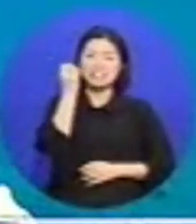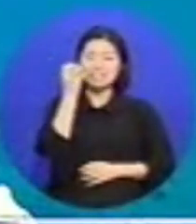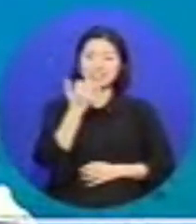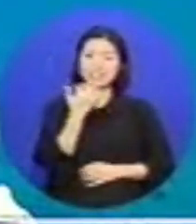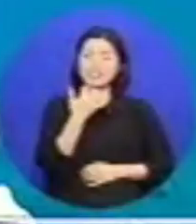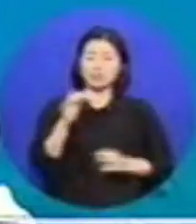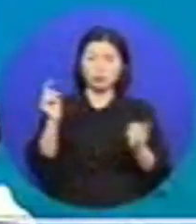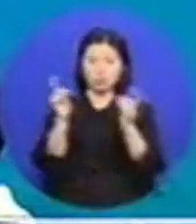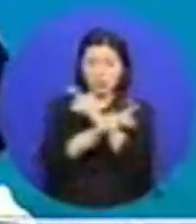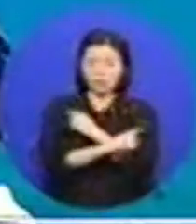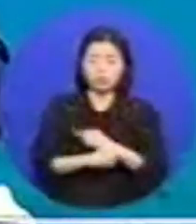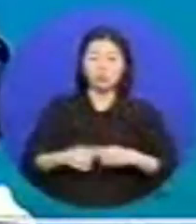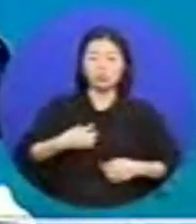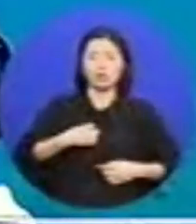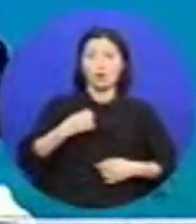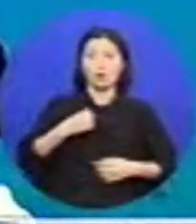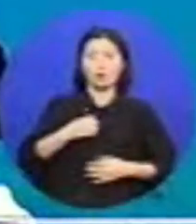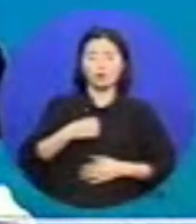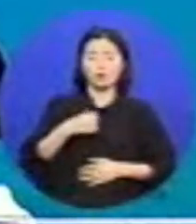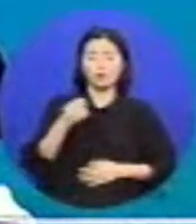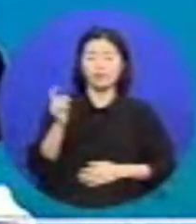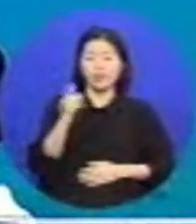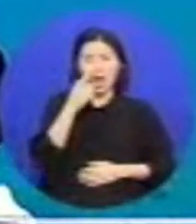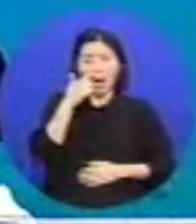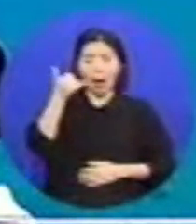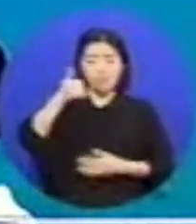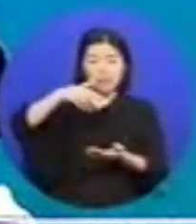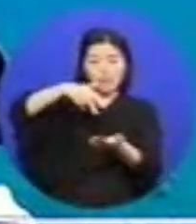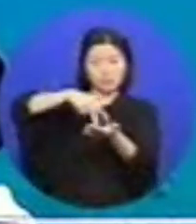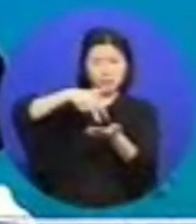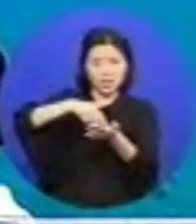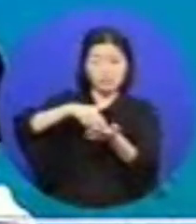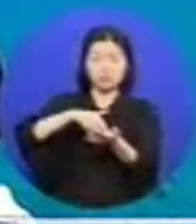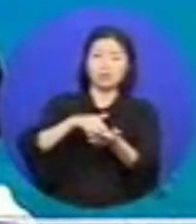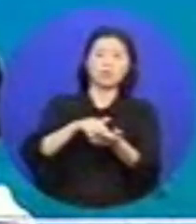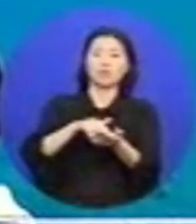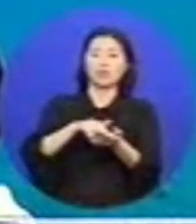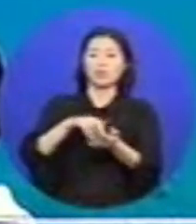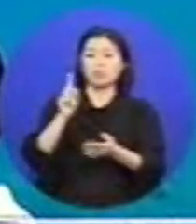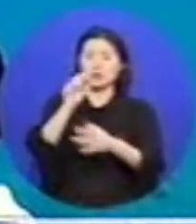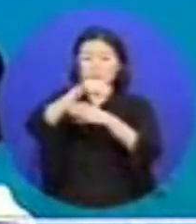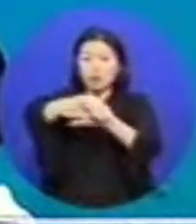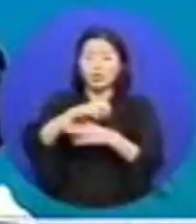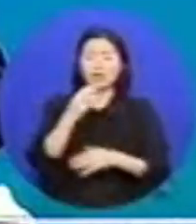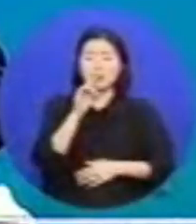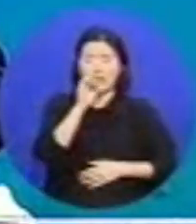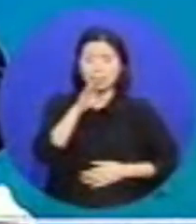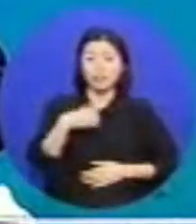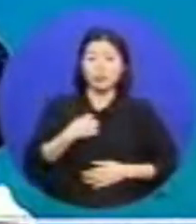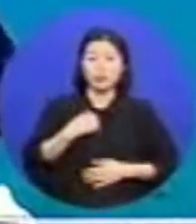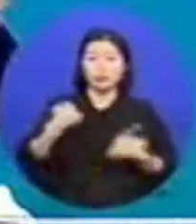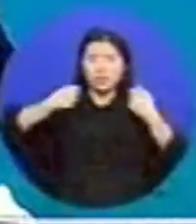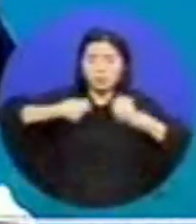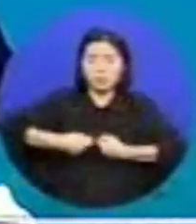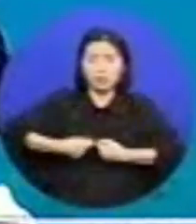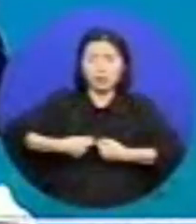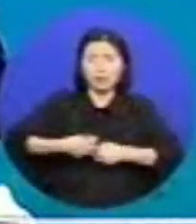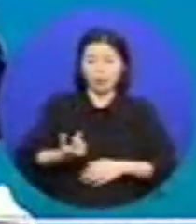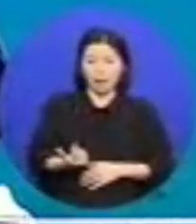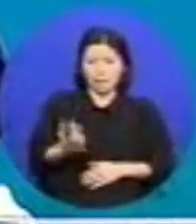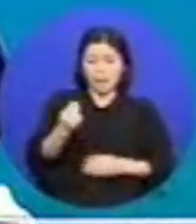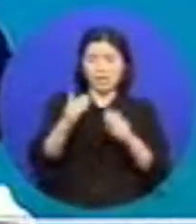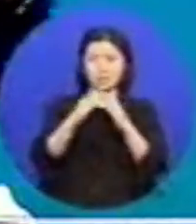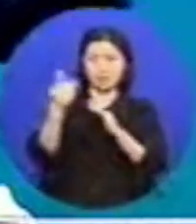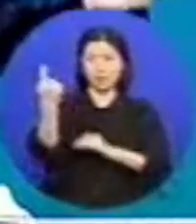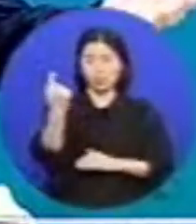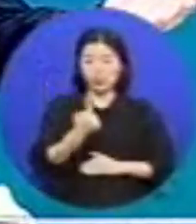들이고 그리고 옷은 도무지 아버지가 용납이 안 되는 옷을 입고 그리고 그렇게 일찍 들어오라고 한